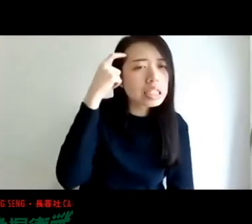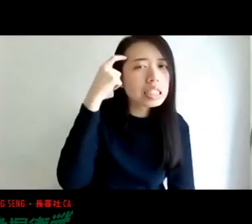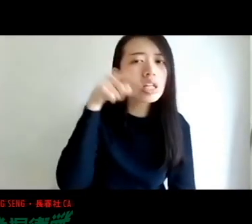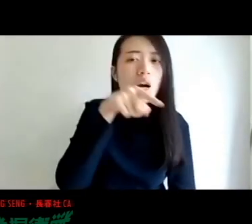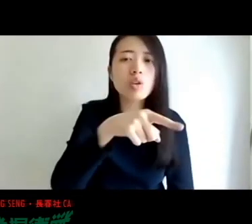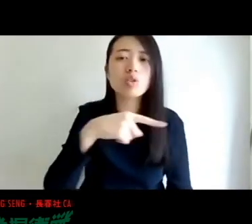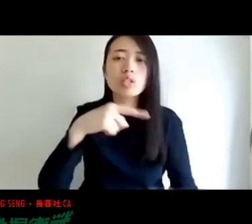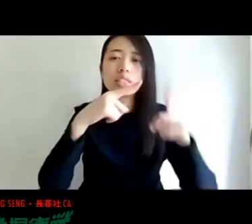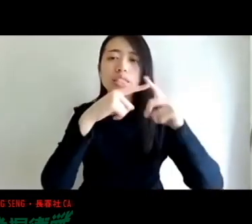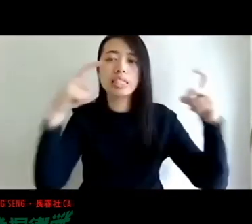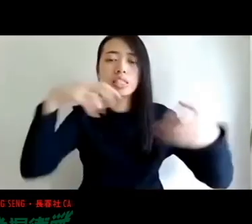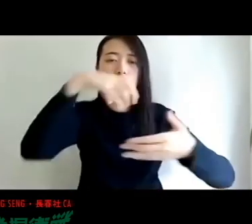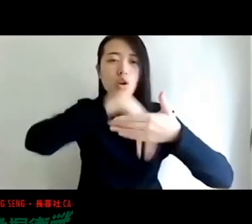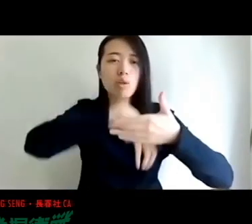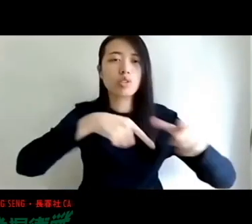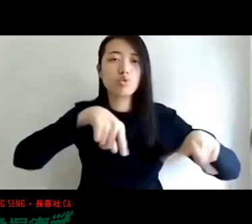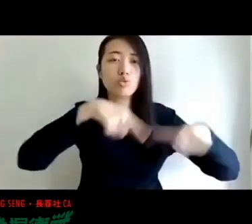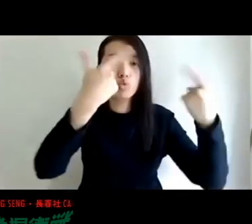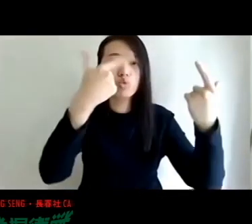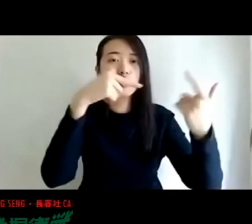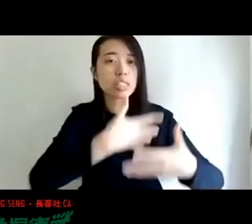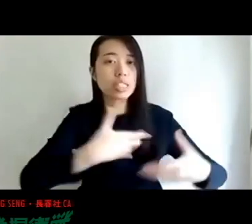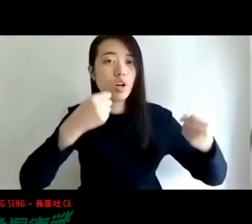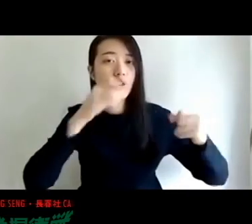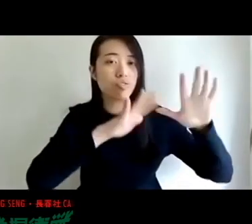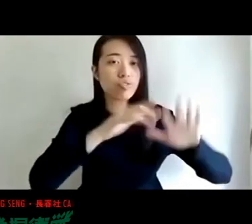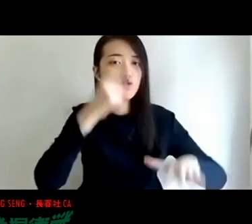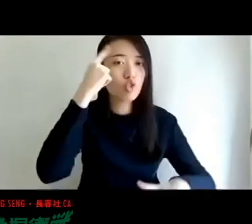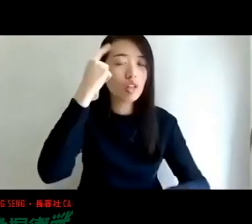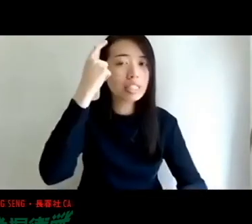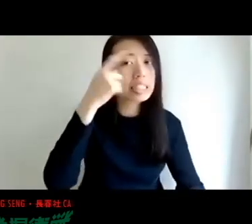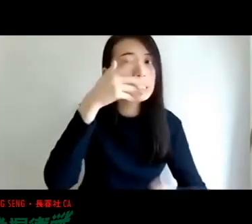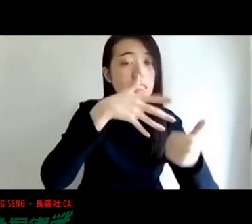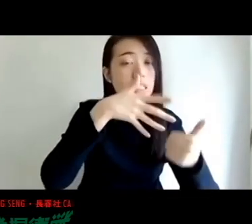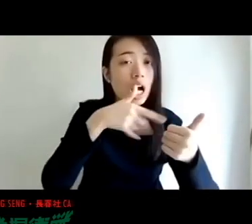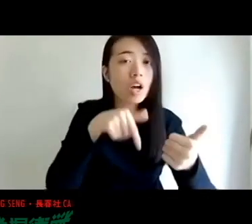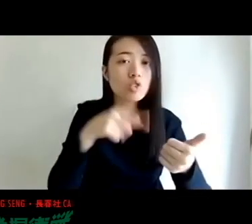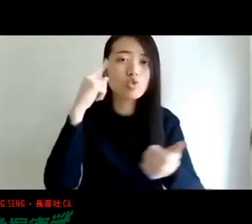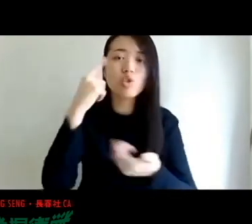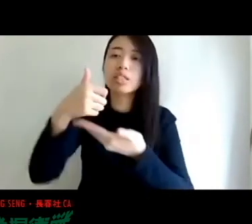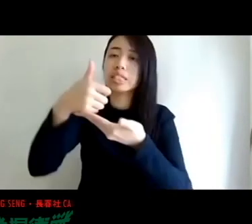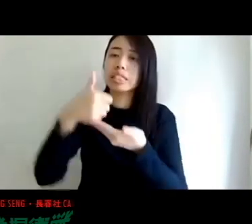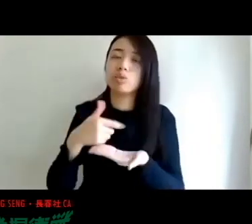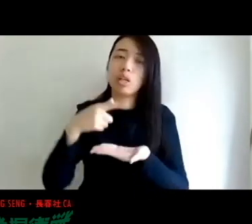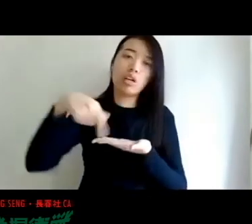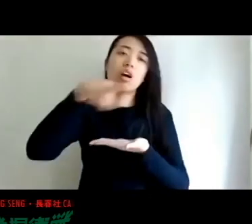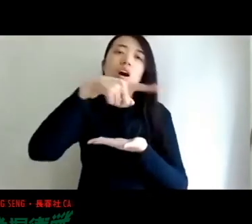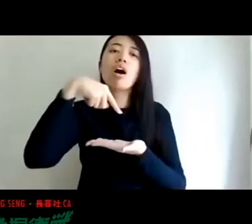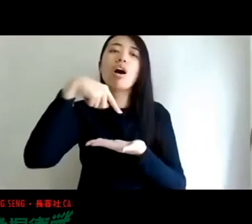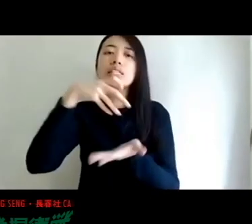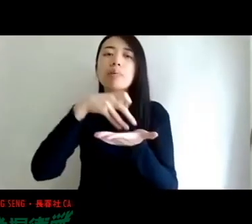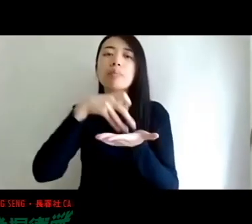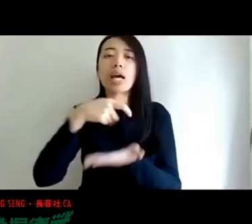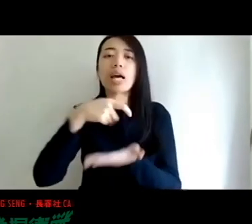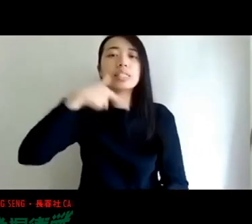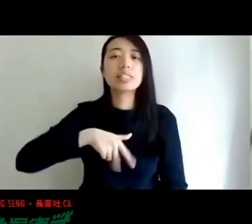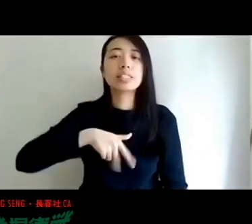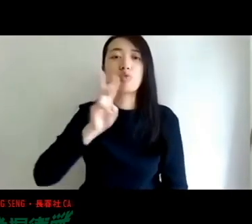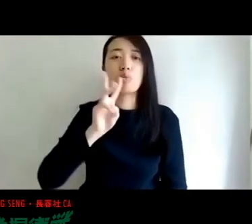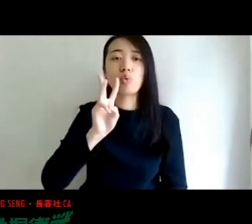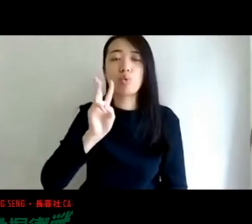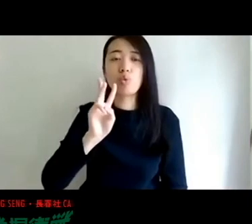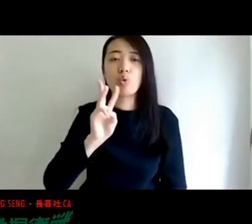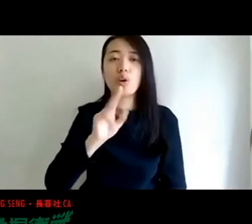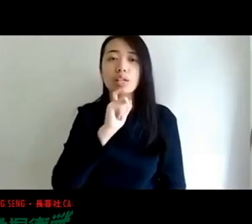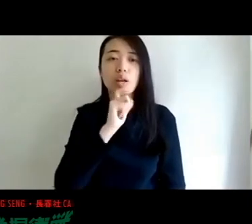康情況嘅話咧，咁我都想邀請大家咧參加呢一個喺深水埗區嘅一個嘅樹